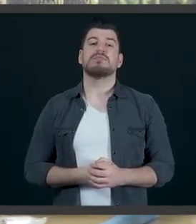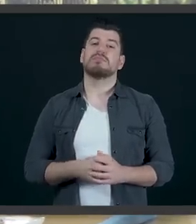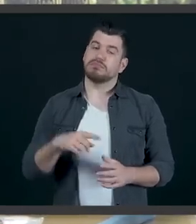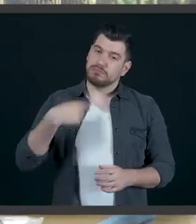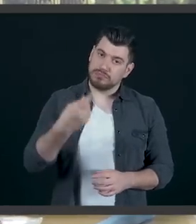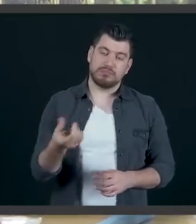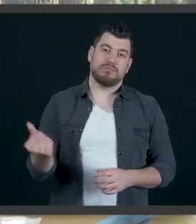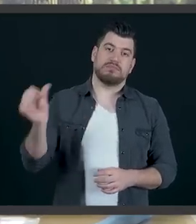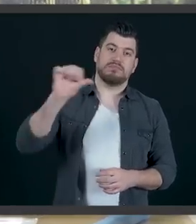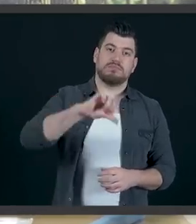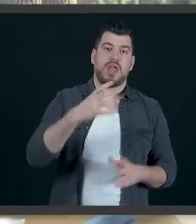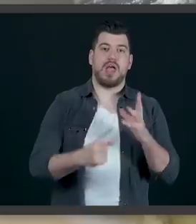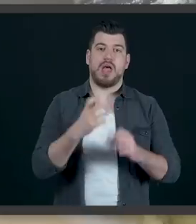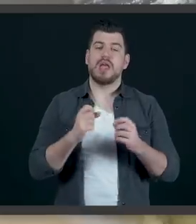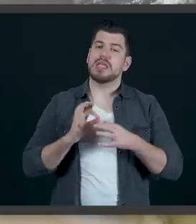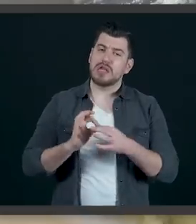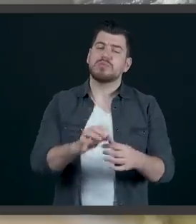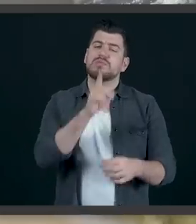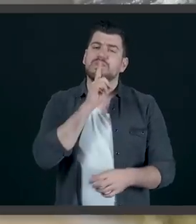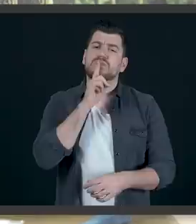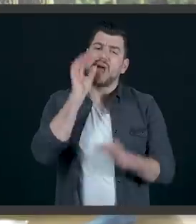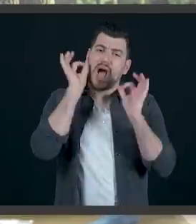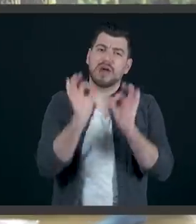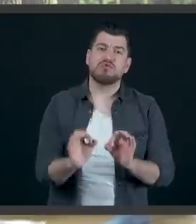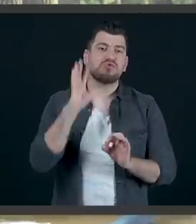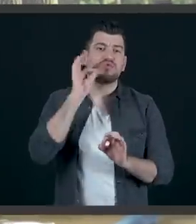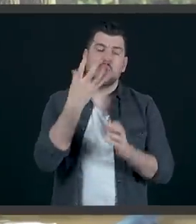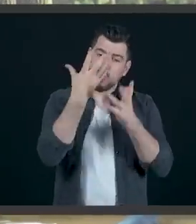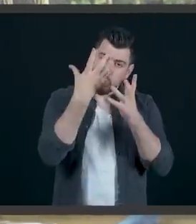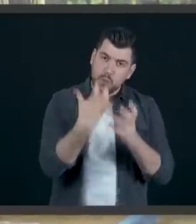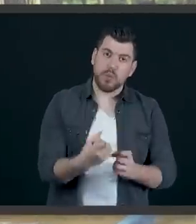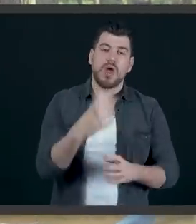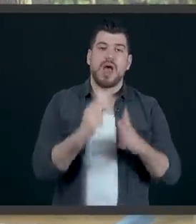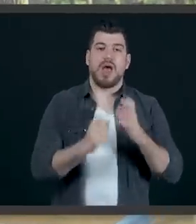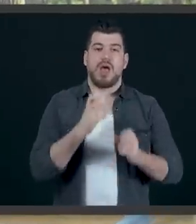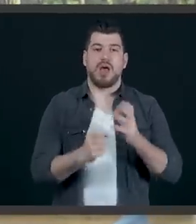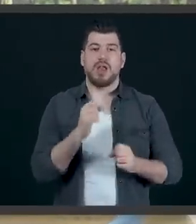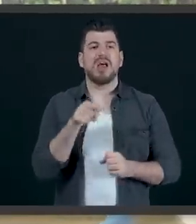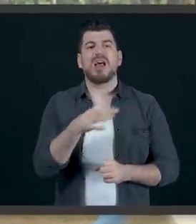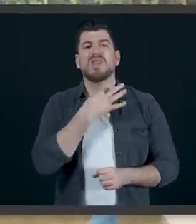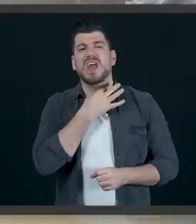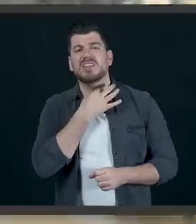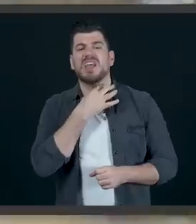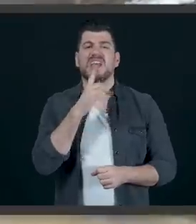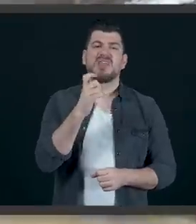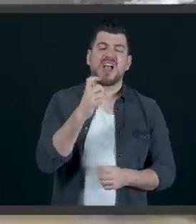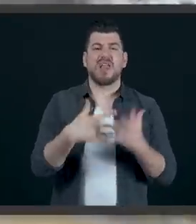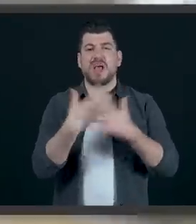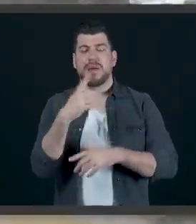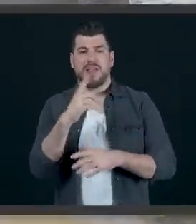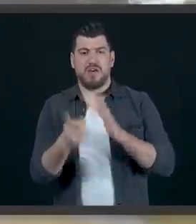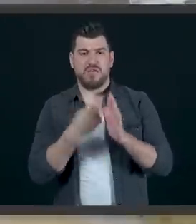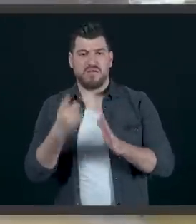προσθέτουμε το επόμενο γάλα. Και συνεχίζουμε ακριβώς την ίδια διαδικασία μέχρι που να απορροφήσει όλο μάλο το γάλα. Θα χρειαστεί τουλάχιστον 10-15 φορές να κάνετε